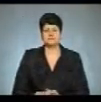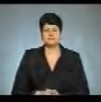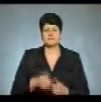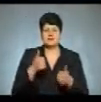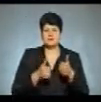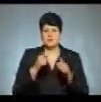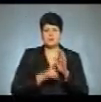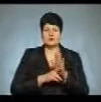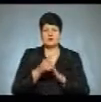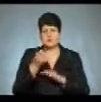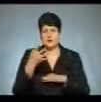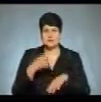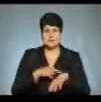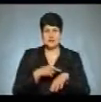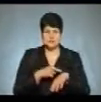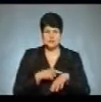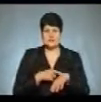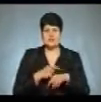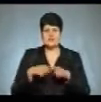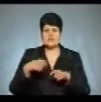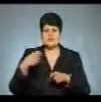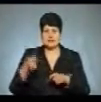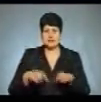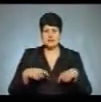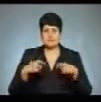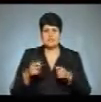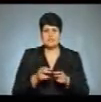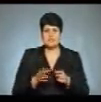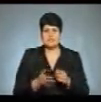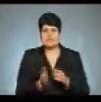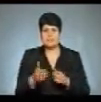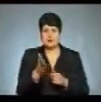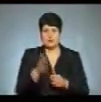Змагання стартували о 15-й годині з естафети «Біг змійкою».